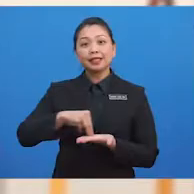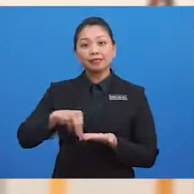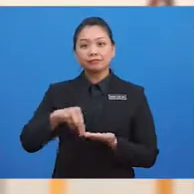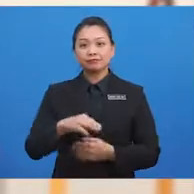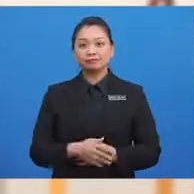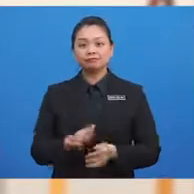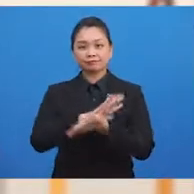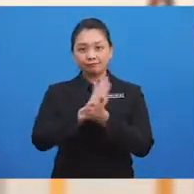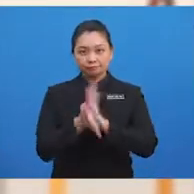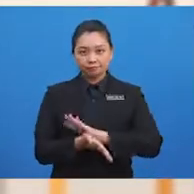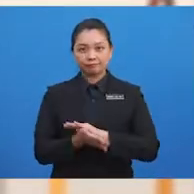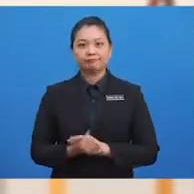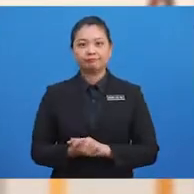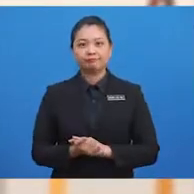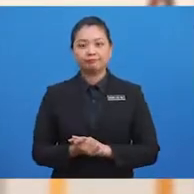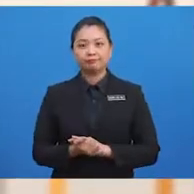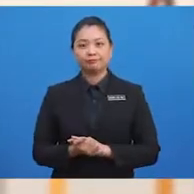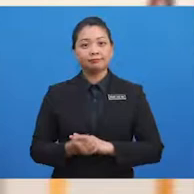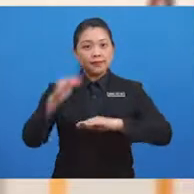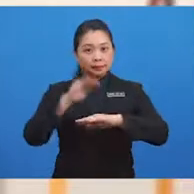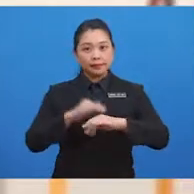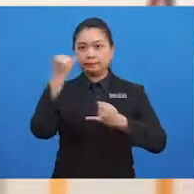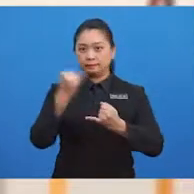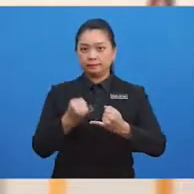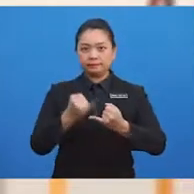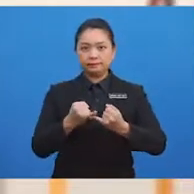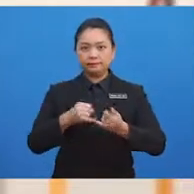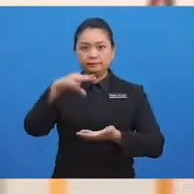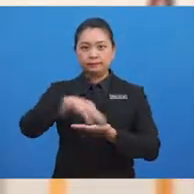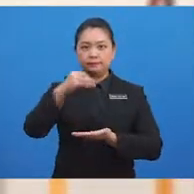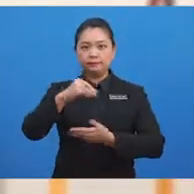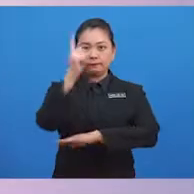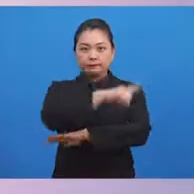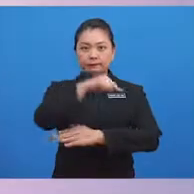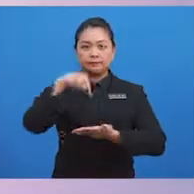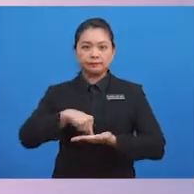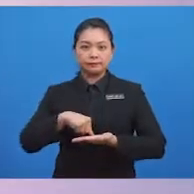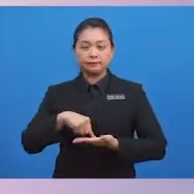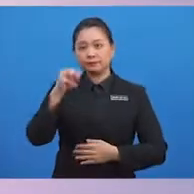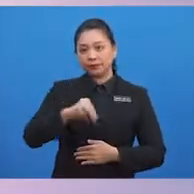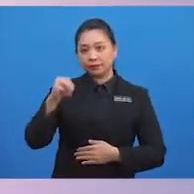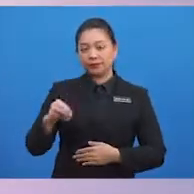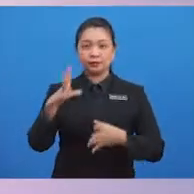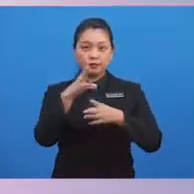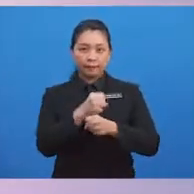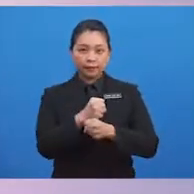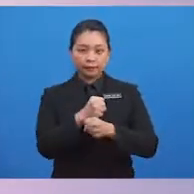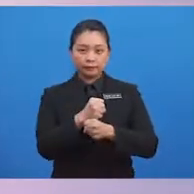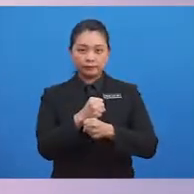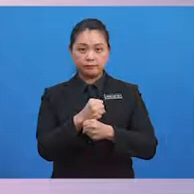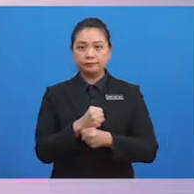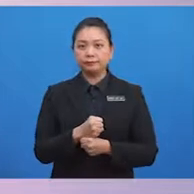Jadi, pada akhir pembelajaran hari ini, murid dapat Pertama,